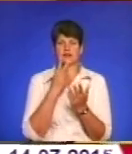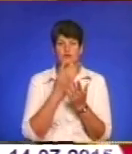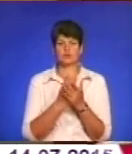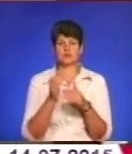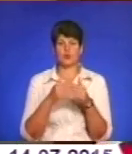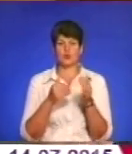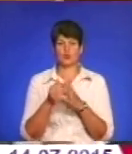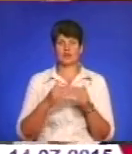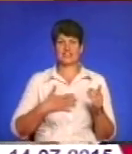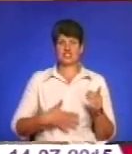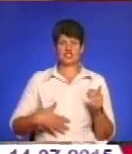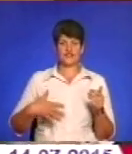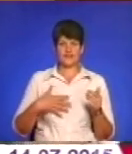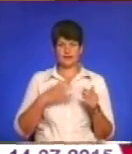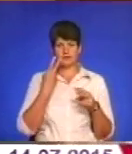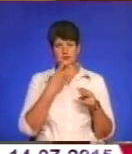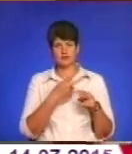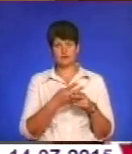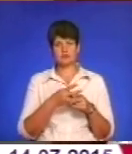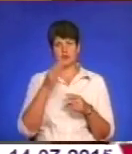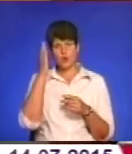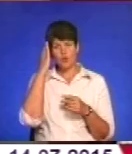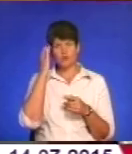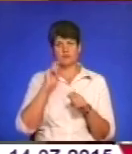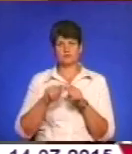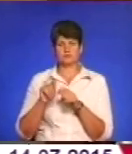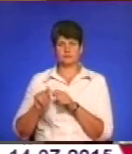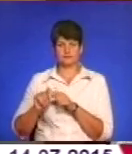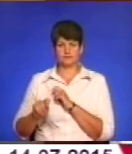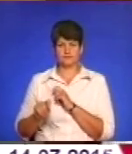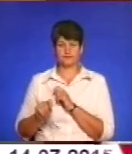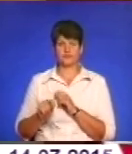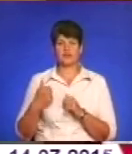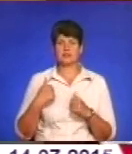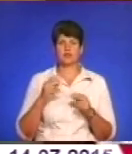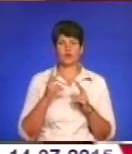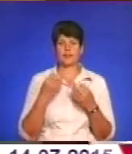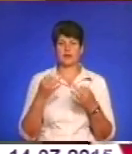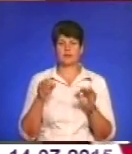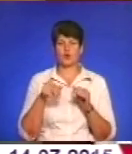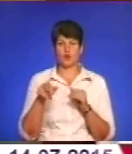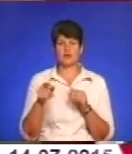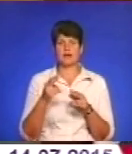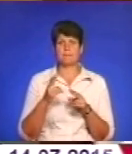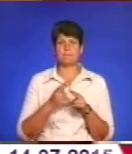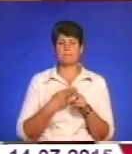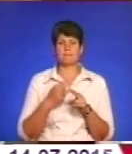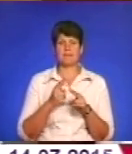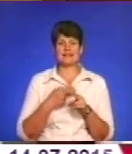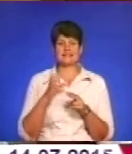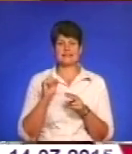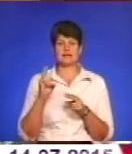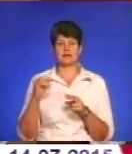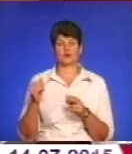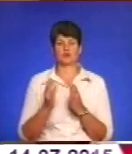оглядаю, живіт, на педикульоз, голову ми всіх оглядаємо. От так нас ніхто не проходить без санітарної книжечки. Всі.